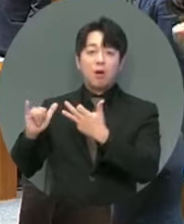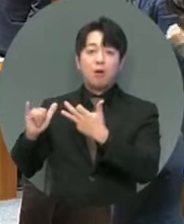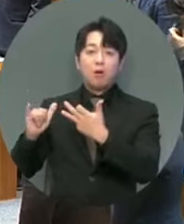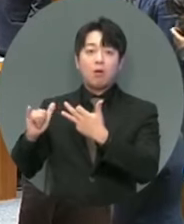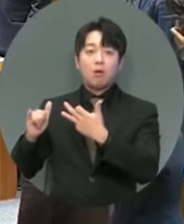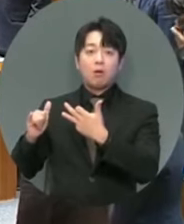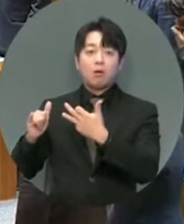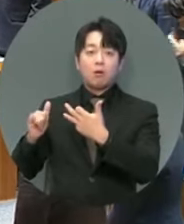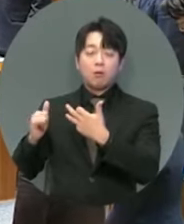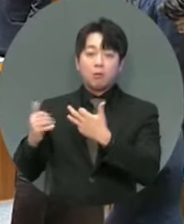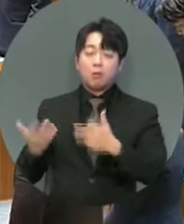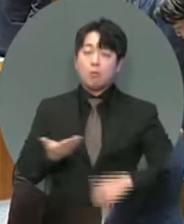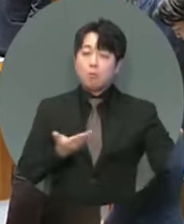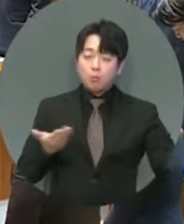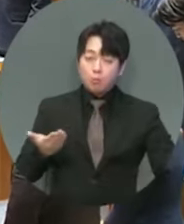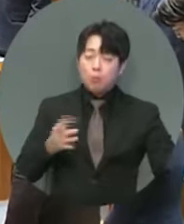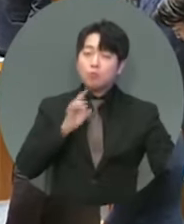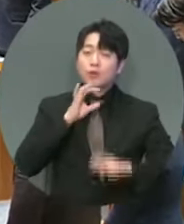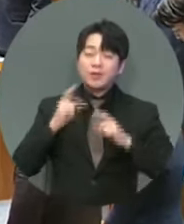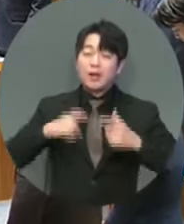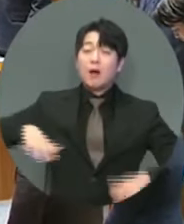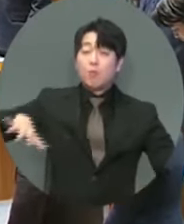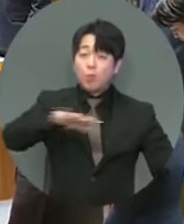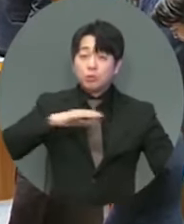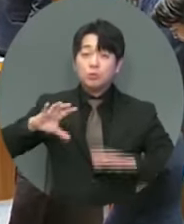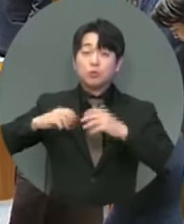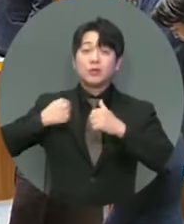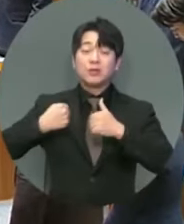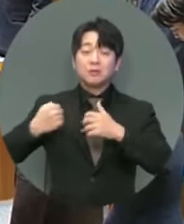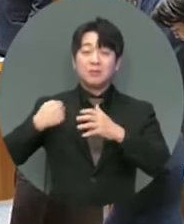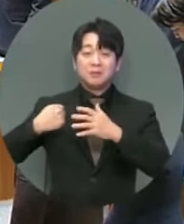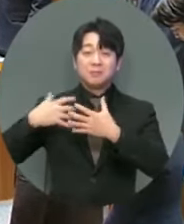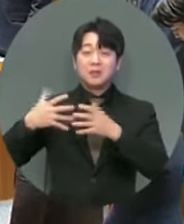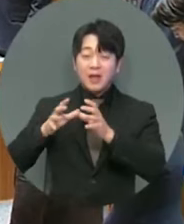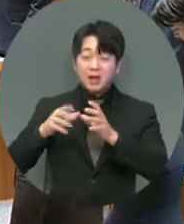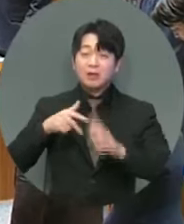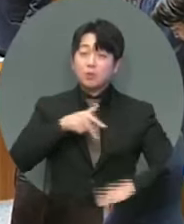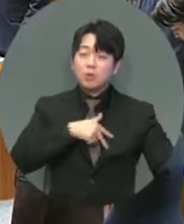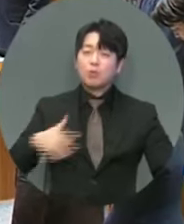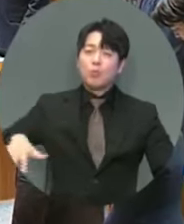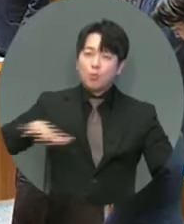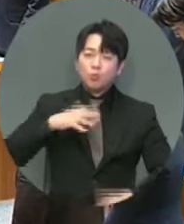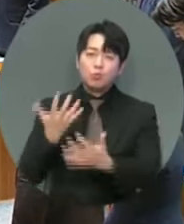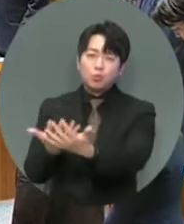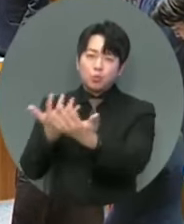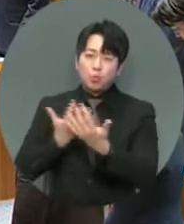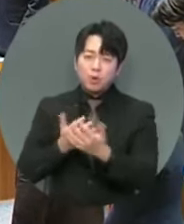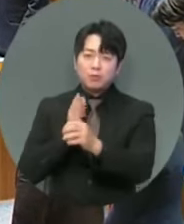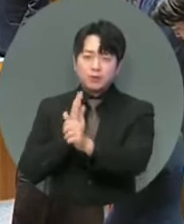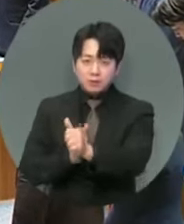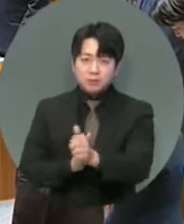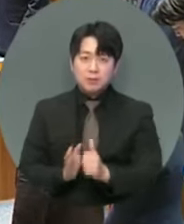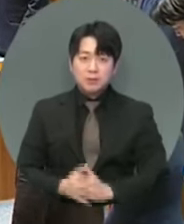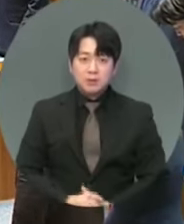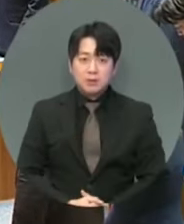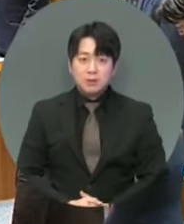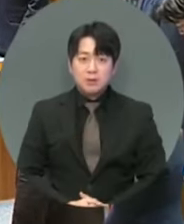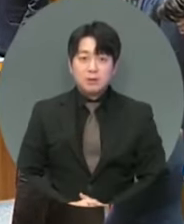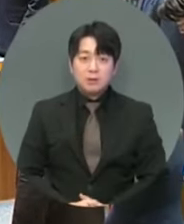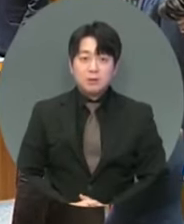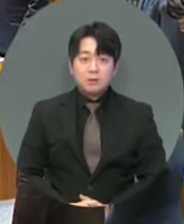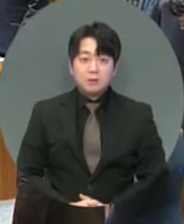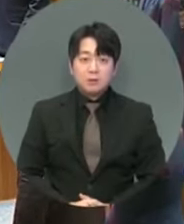국힘당 의원님들 돌아오십시오. 국민들이 민주주의가